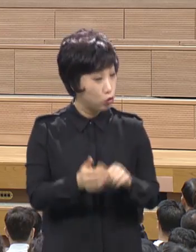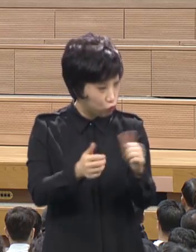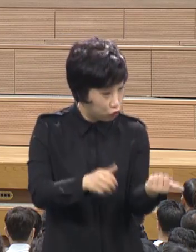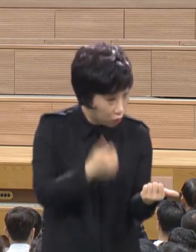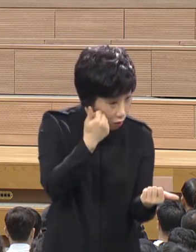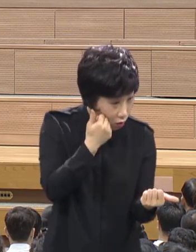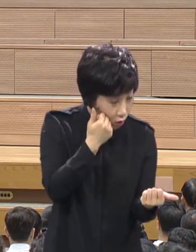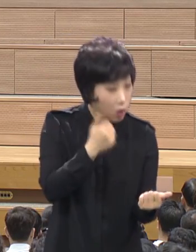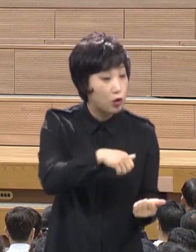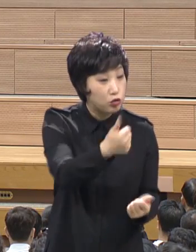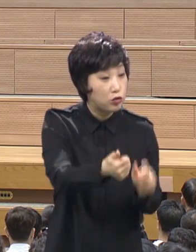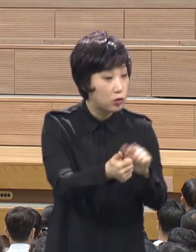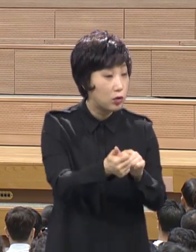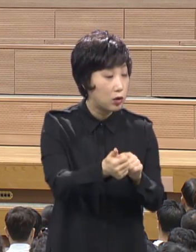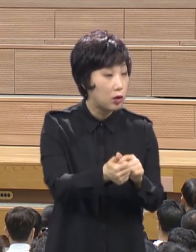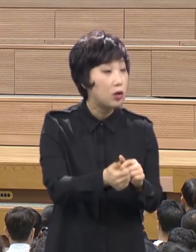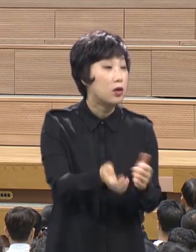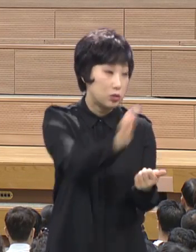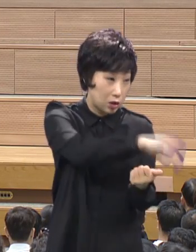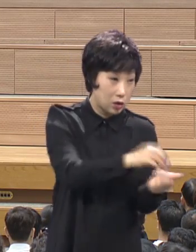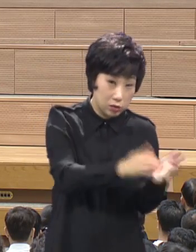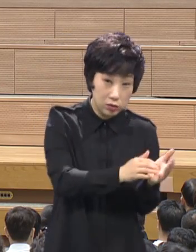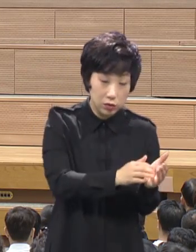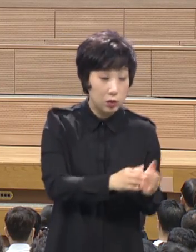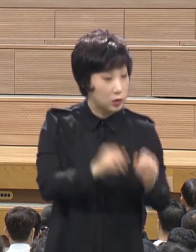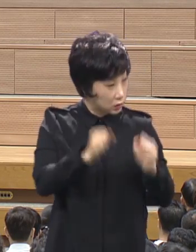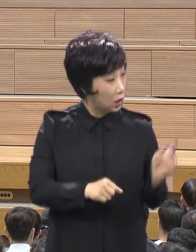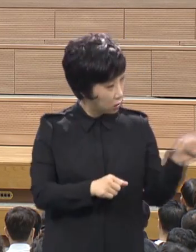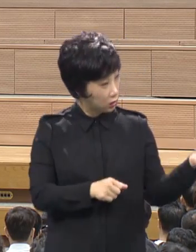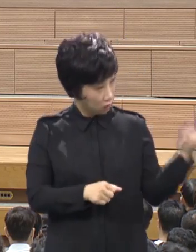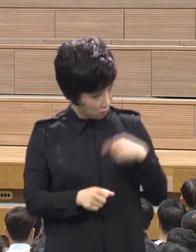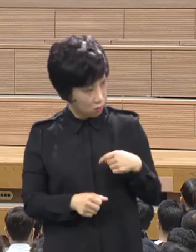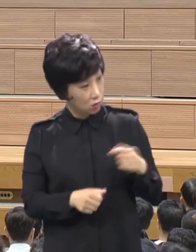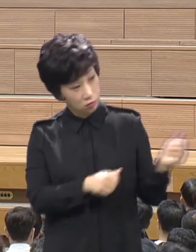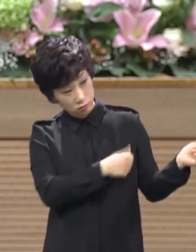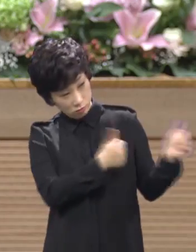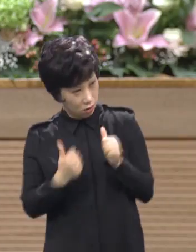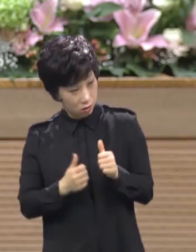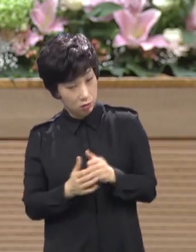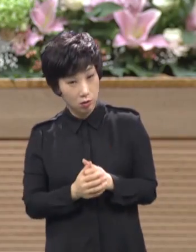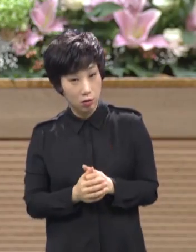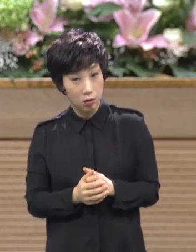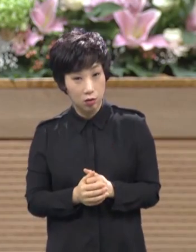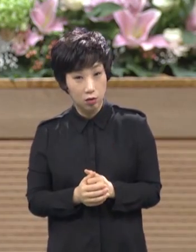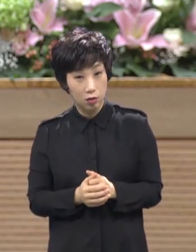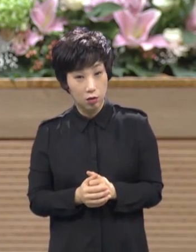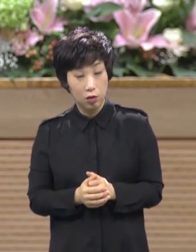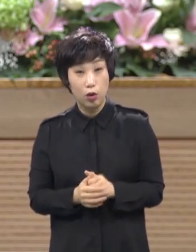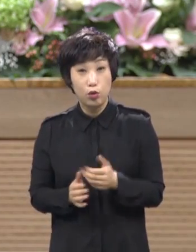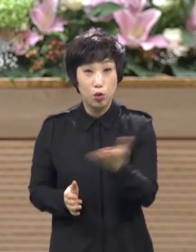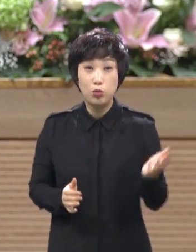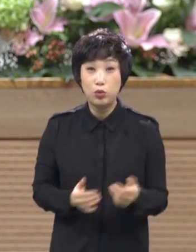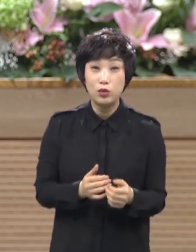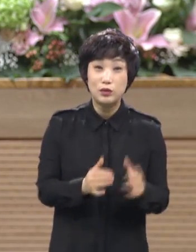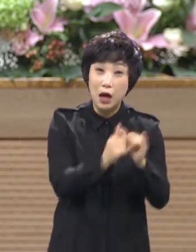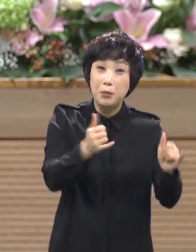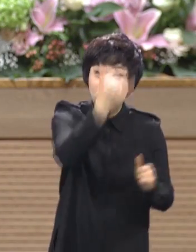죽은 자는 죽은 자로 장사케 하고 산 자는 나를 따로. 윤리와 안